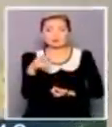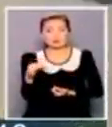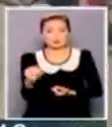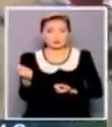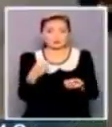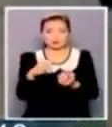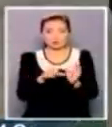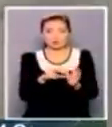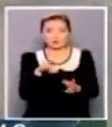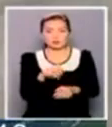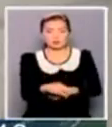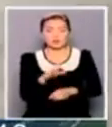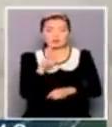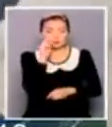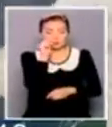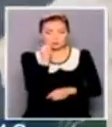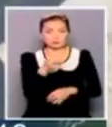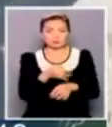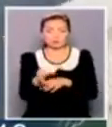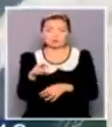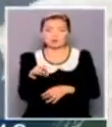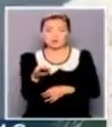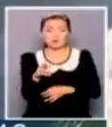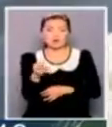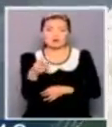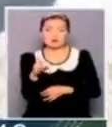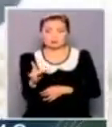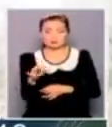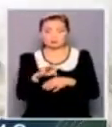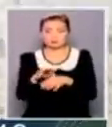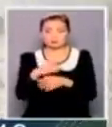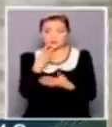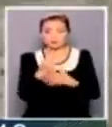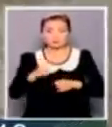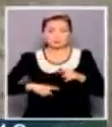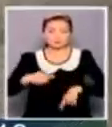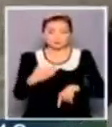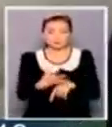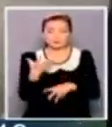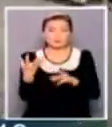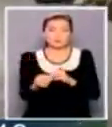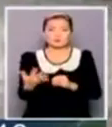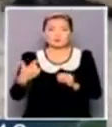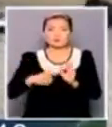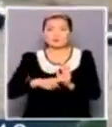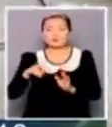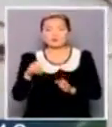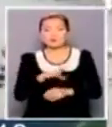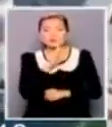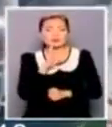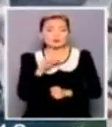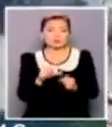управлял 36-летний житель пригородного поселка Тумарлы, перевозивший своих родственников, 67-летнюю